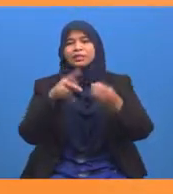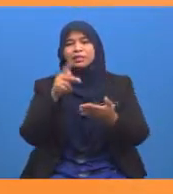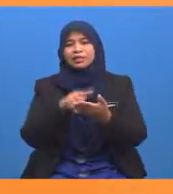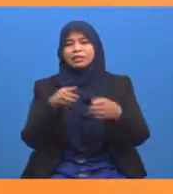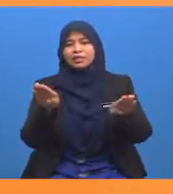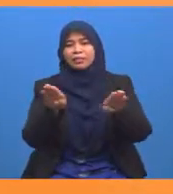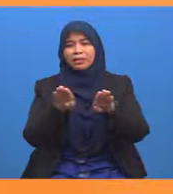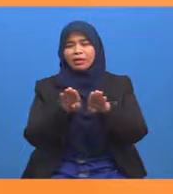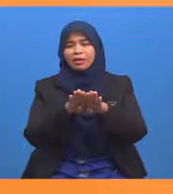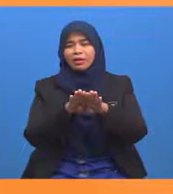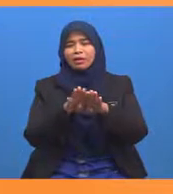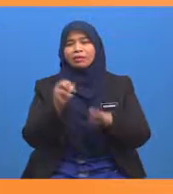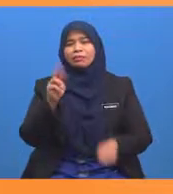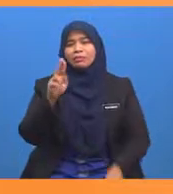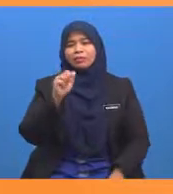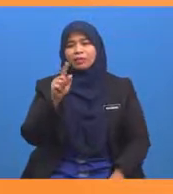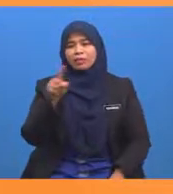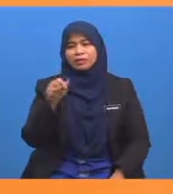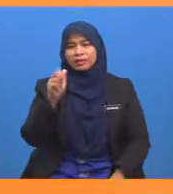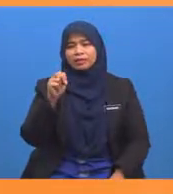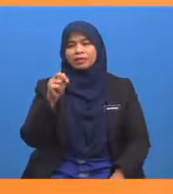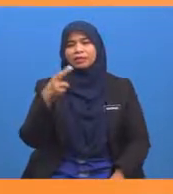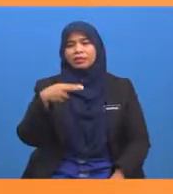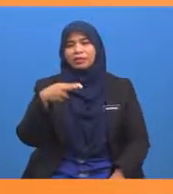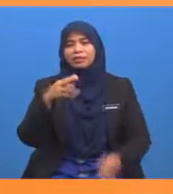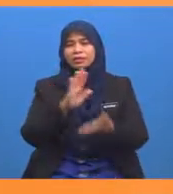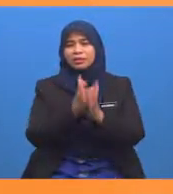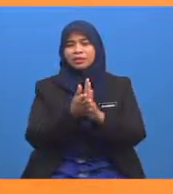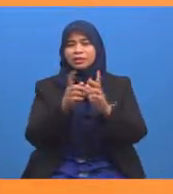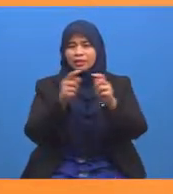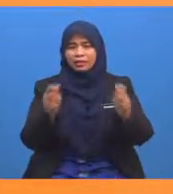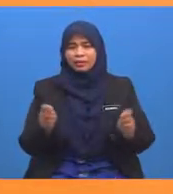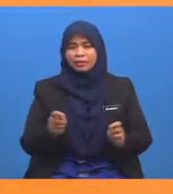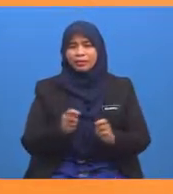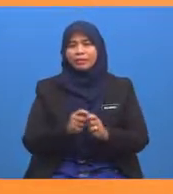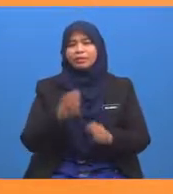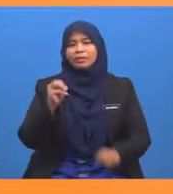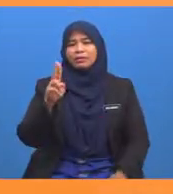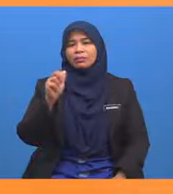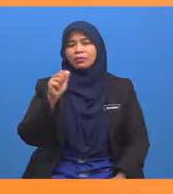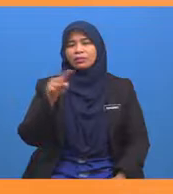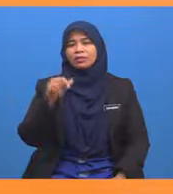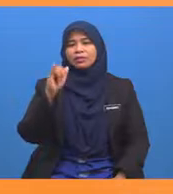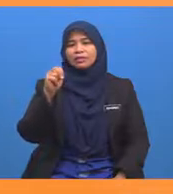sebagai muazzanah, menjadi tempat muazzin melaungkan azan.